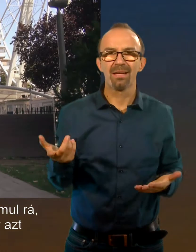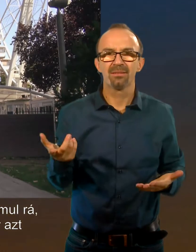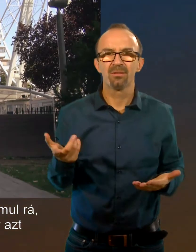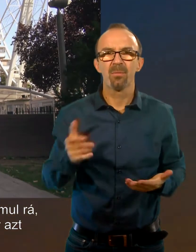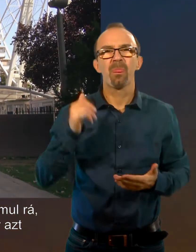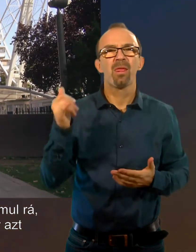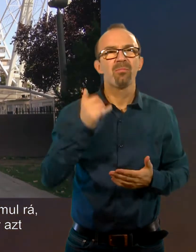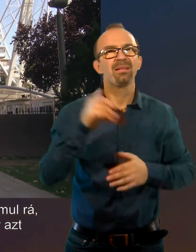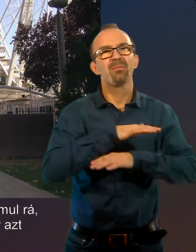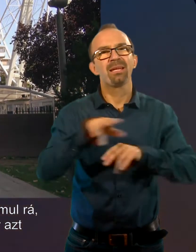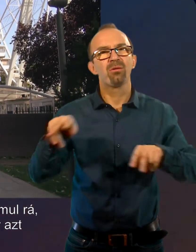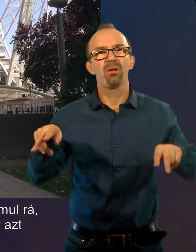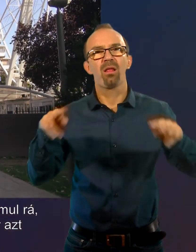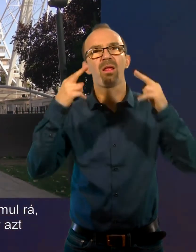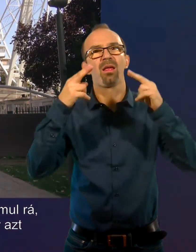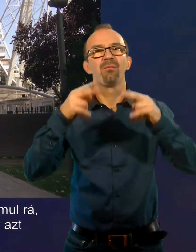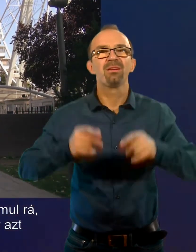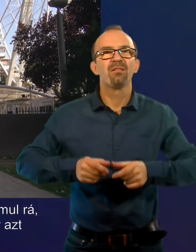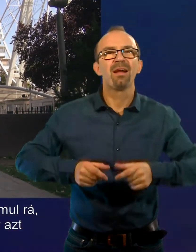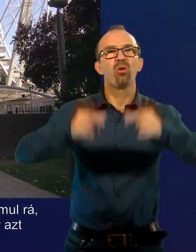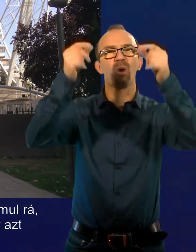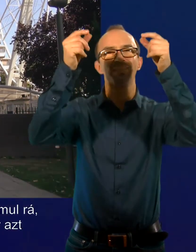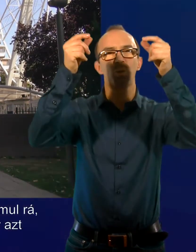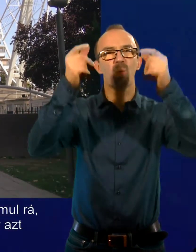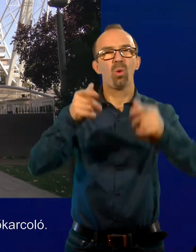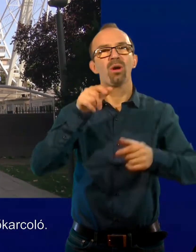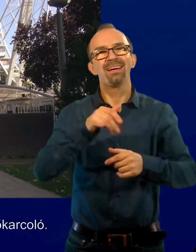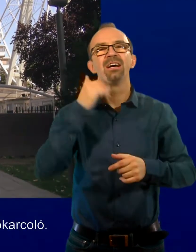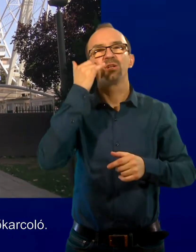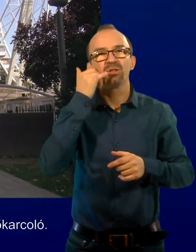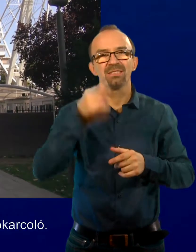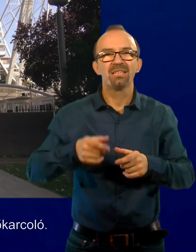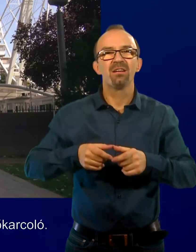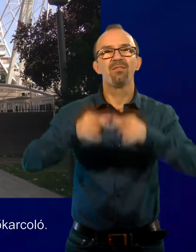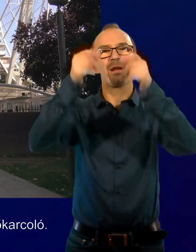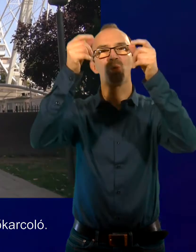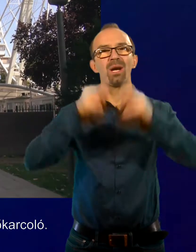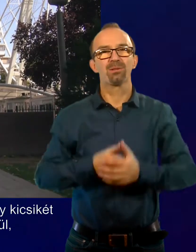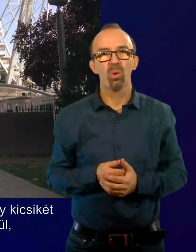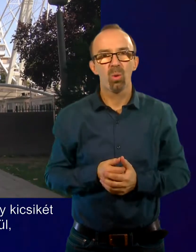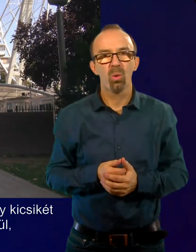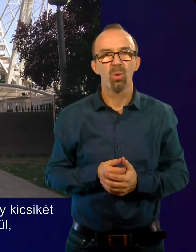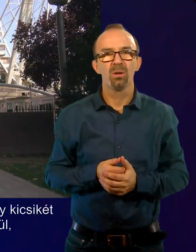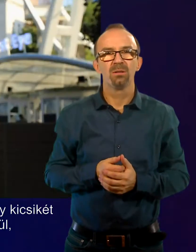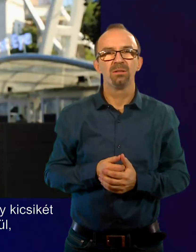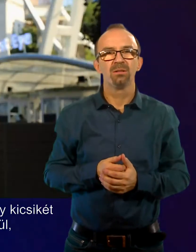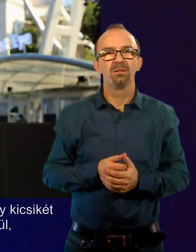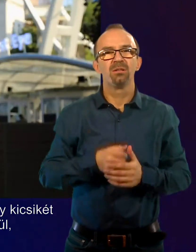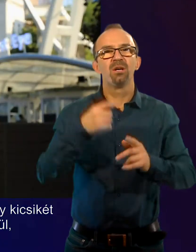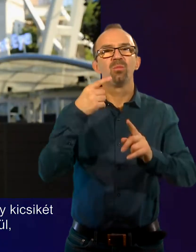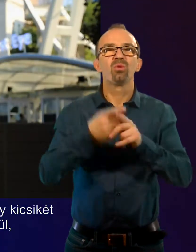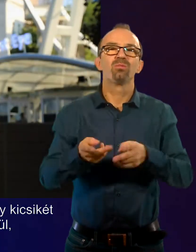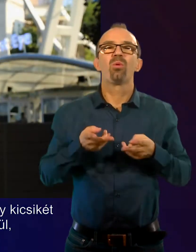magát, és mindig mindenki úgy bámul rá, mint egy felhőkarcolóra, hogy akkor azt kell mondani, hogy ő a rózsaszín felhőkarcoló. Ja, mert hogy